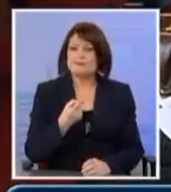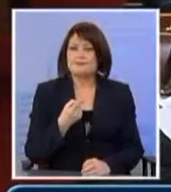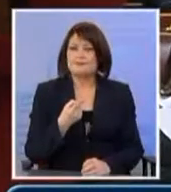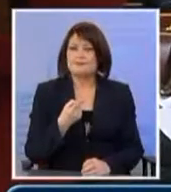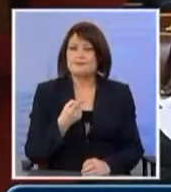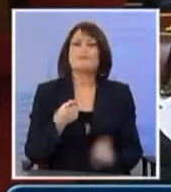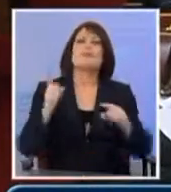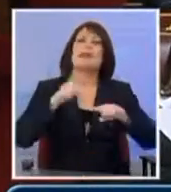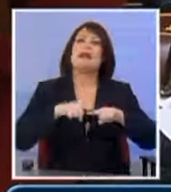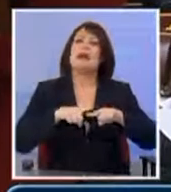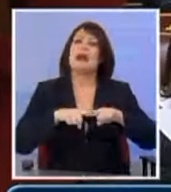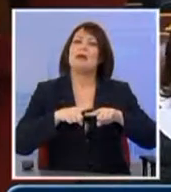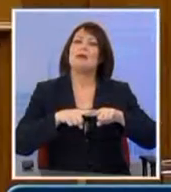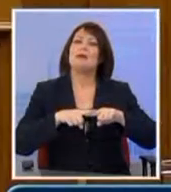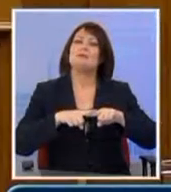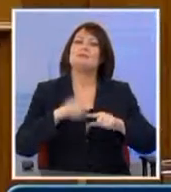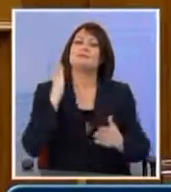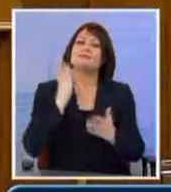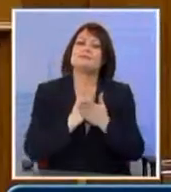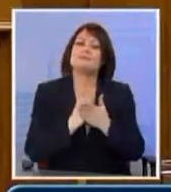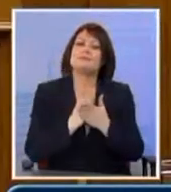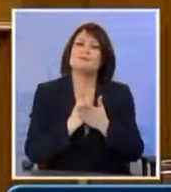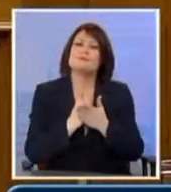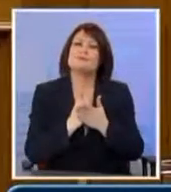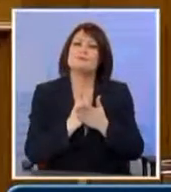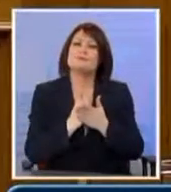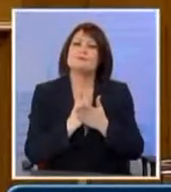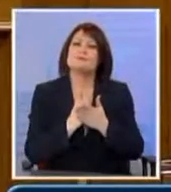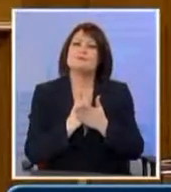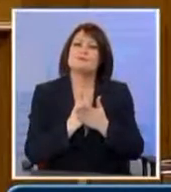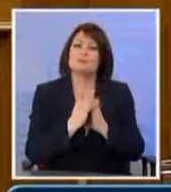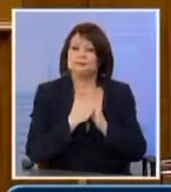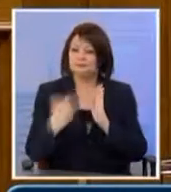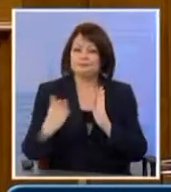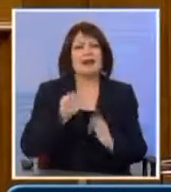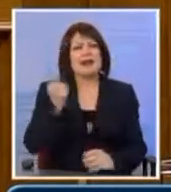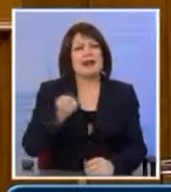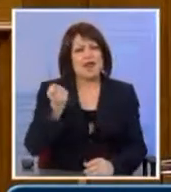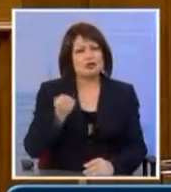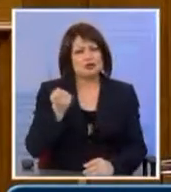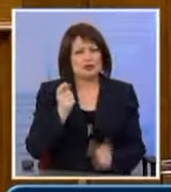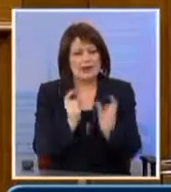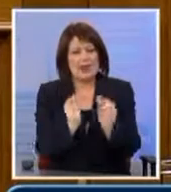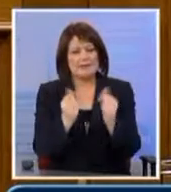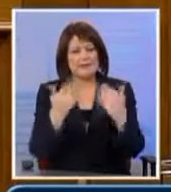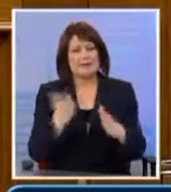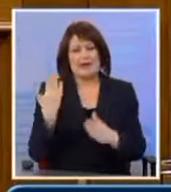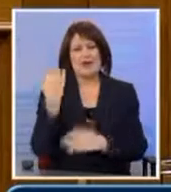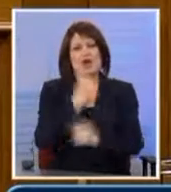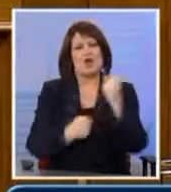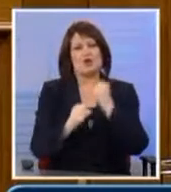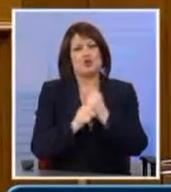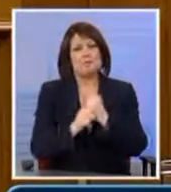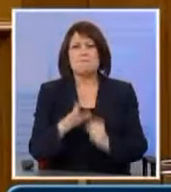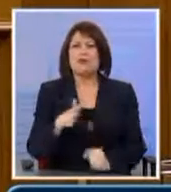ότι για την Ελλάδα η μέση υπολοιπόμενη φυσική διάρκεια του χρέους, μετά τις ρυθμίσεις που γίνανε τα τελευταία χρόνια,